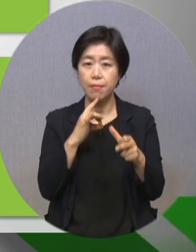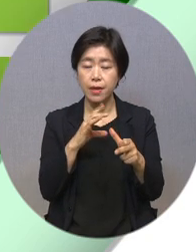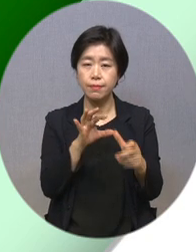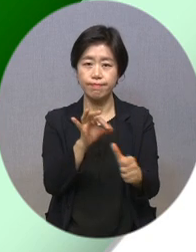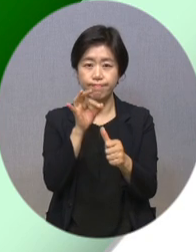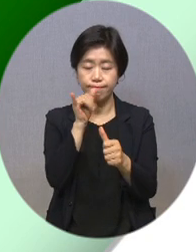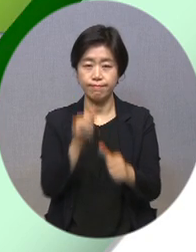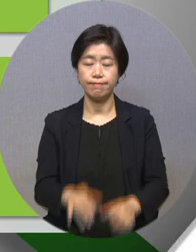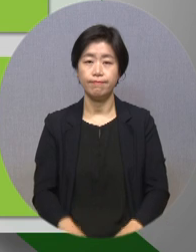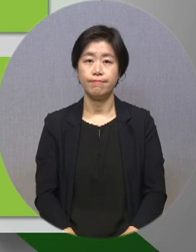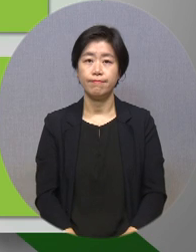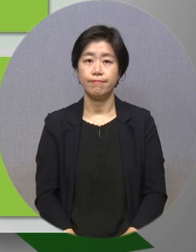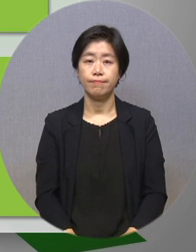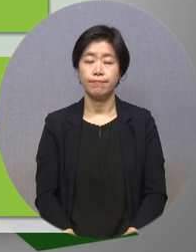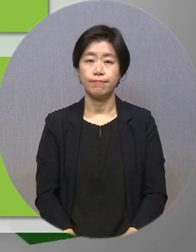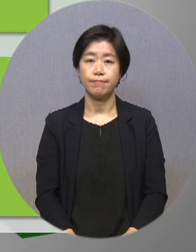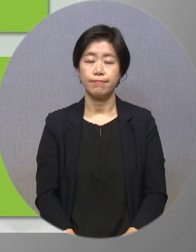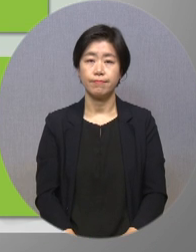충남지사입니다.